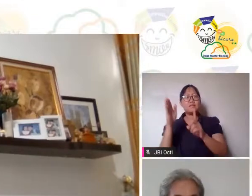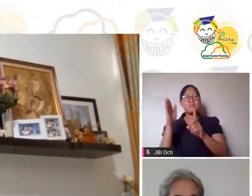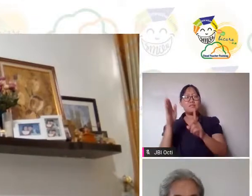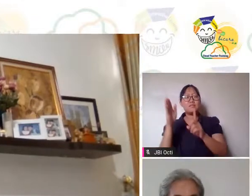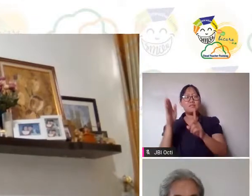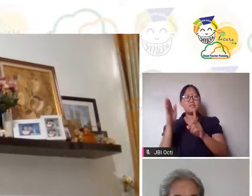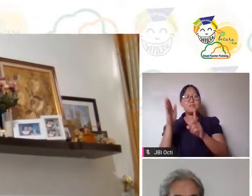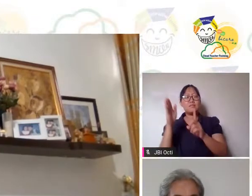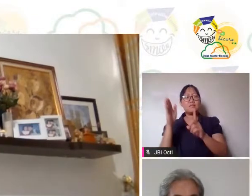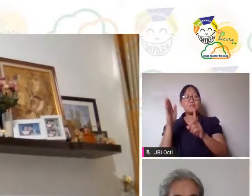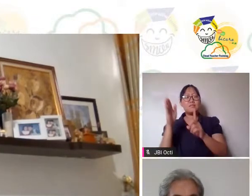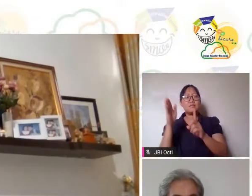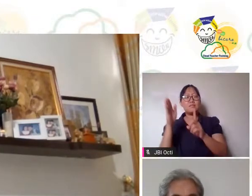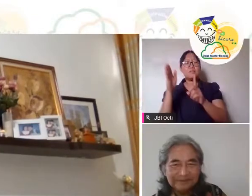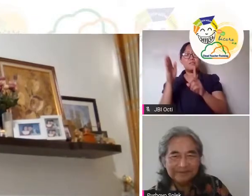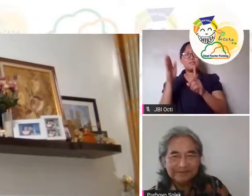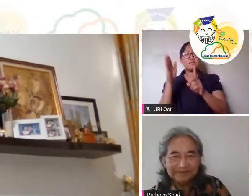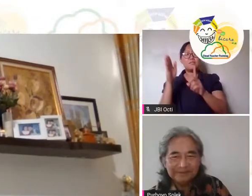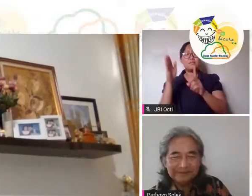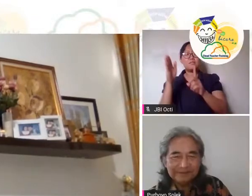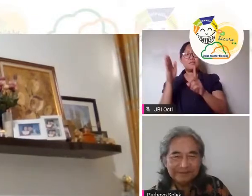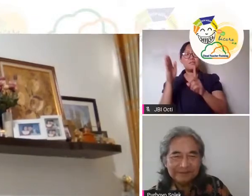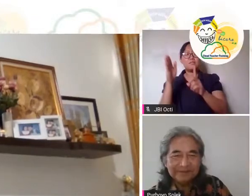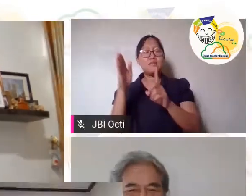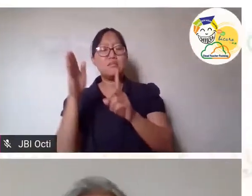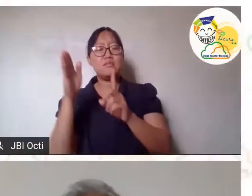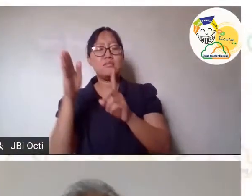Kita sambut Dokter Purboyo dan Dokter Tian.